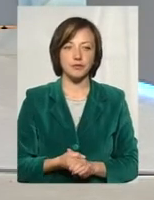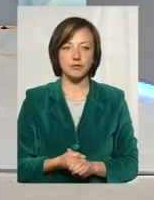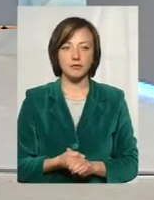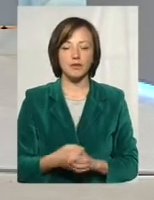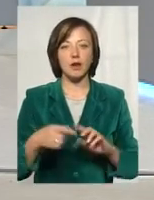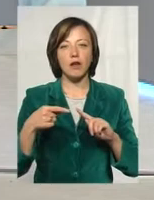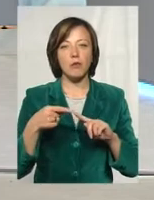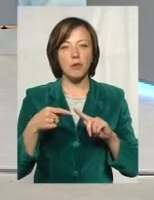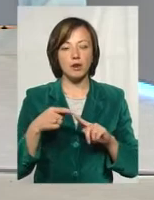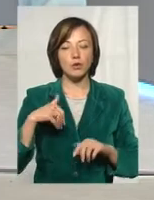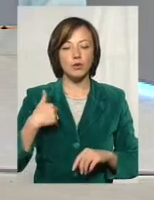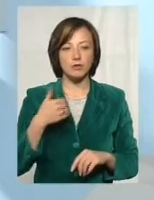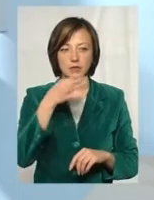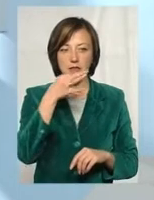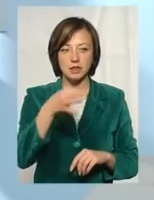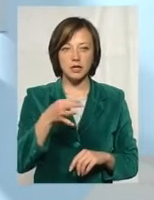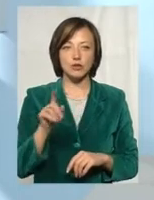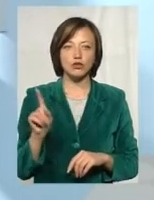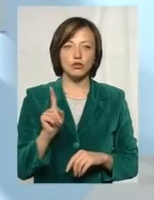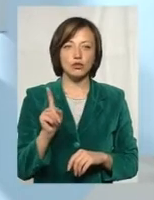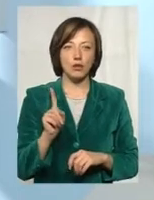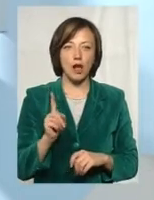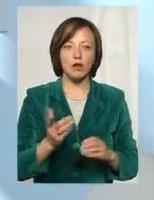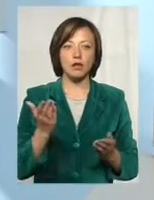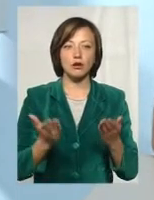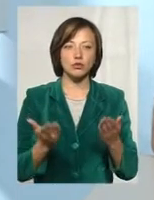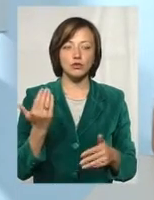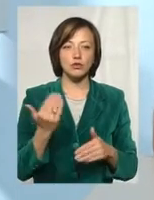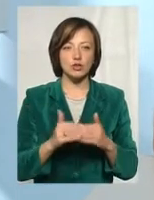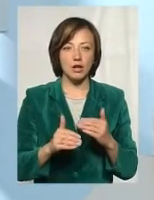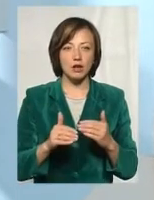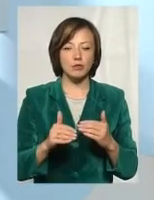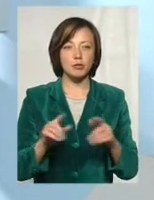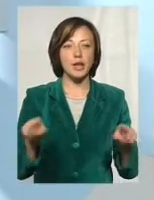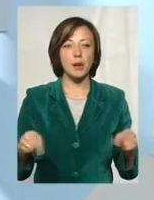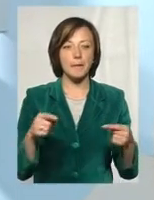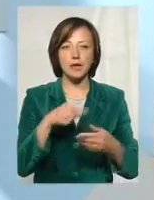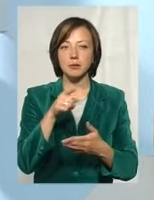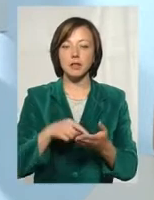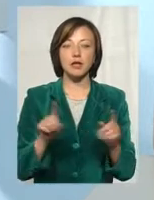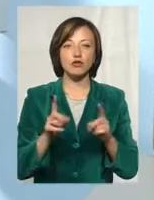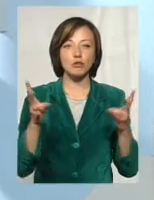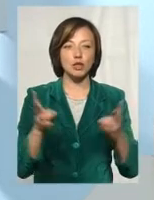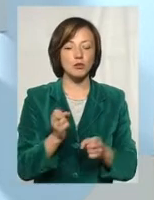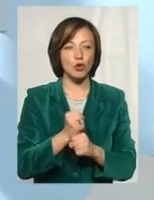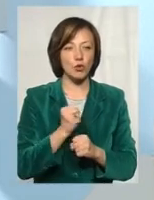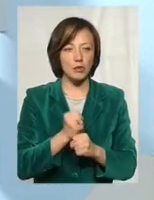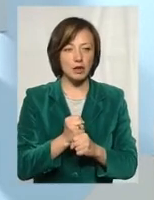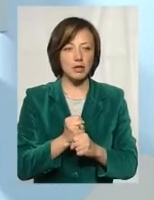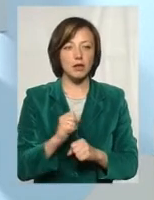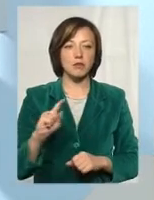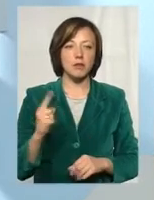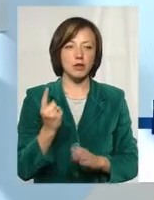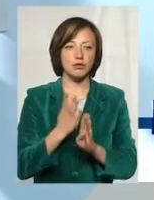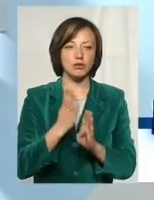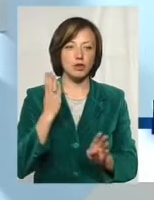По-перше, я б хотів би сказати, що якщо вже ставити питання, що потрібно робити, то найпершу